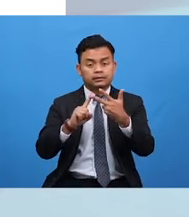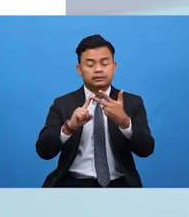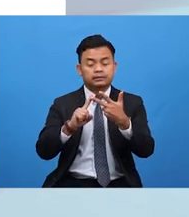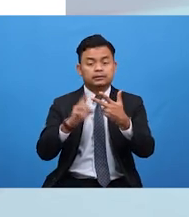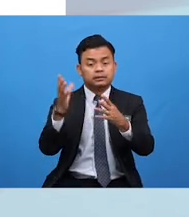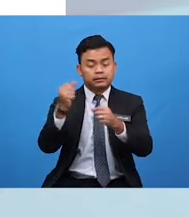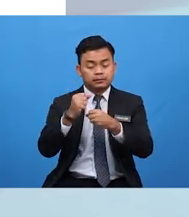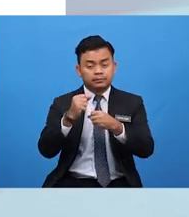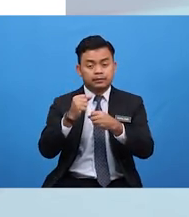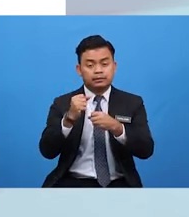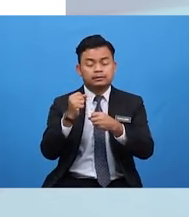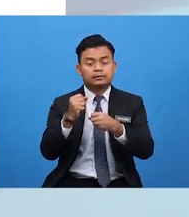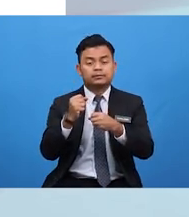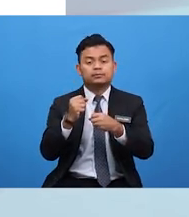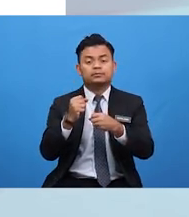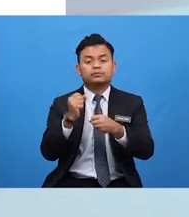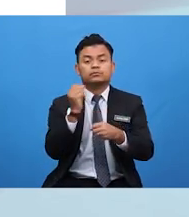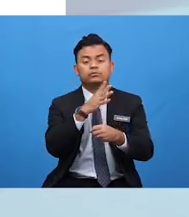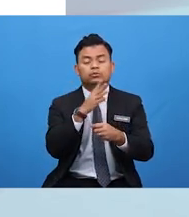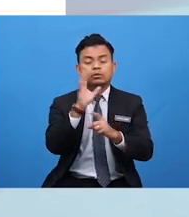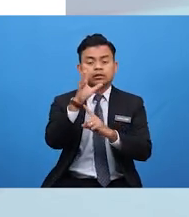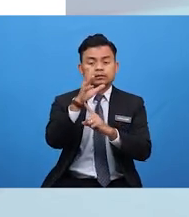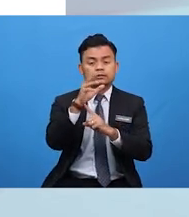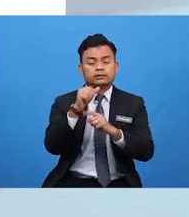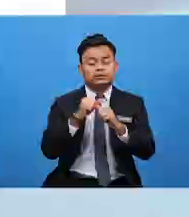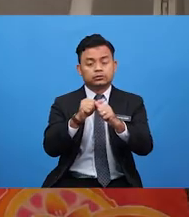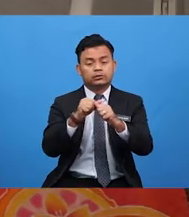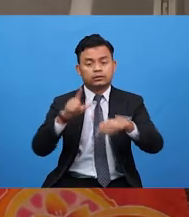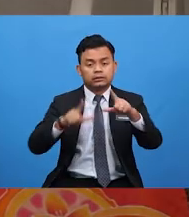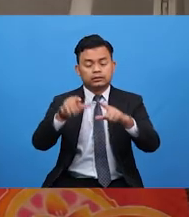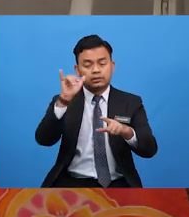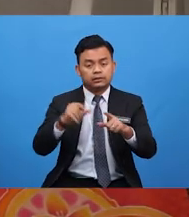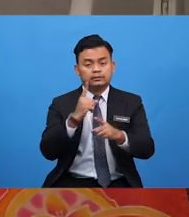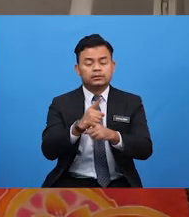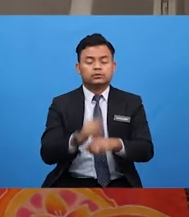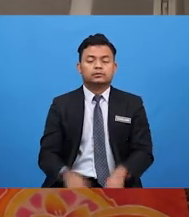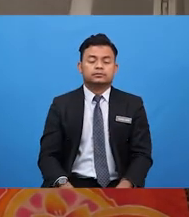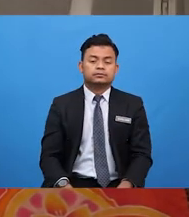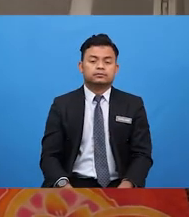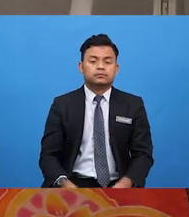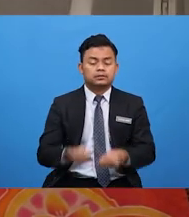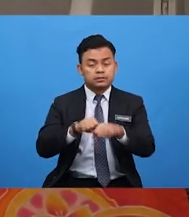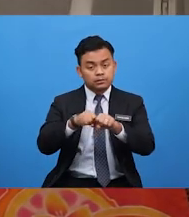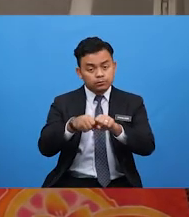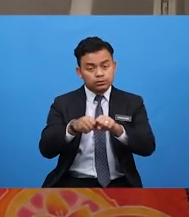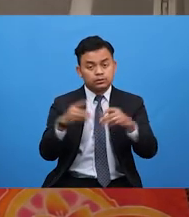proses menanggalkan lilin dengan langkah yang betul. Semoga kita dapat